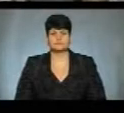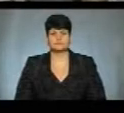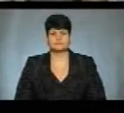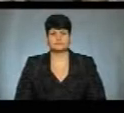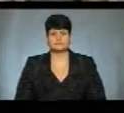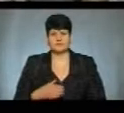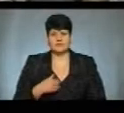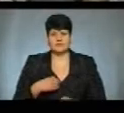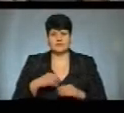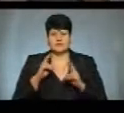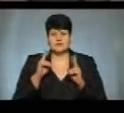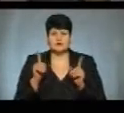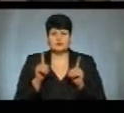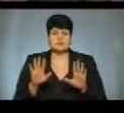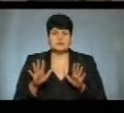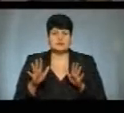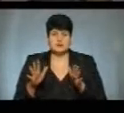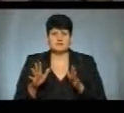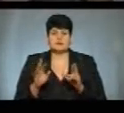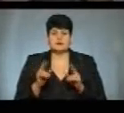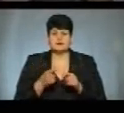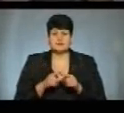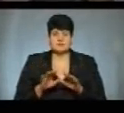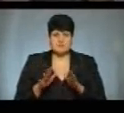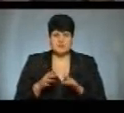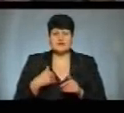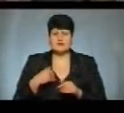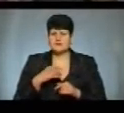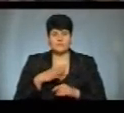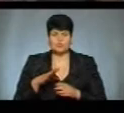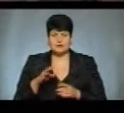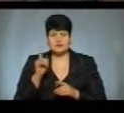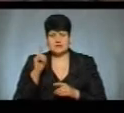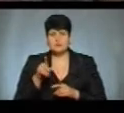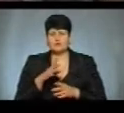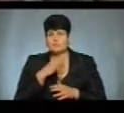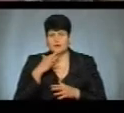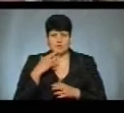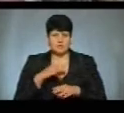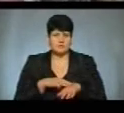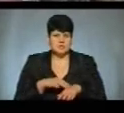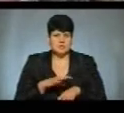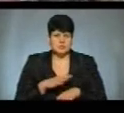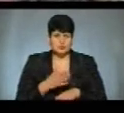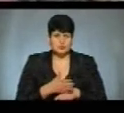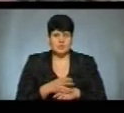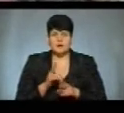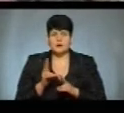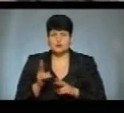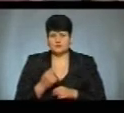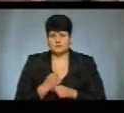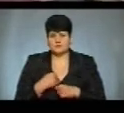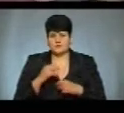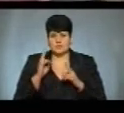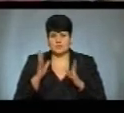Не знаю, що там сталося, яким макаром там сталося, я там не була, не знаю, стільки там купа міліції було, ну, а хто то зробив, ніхто